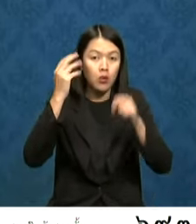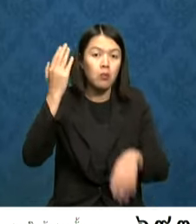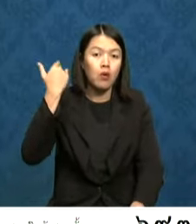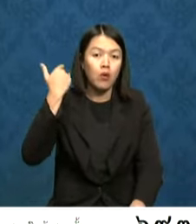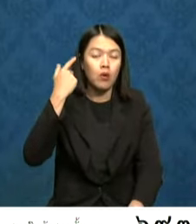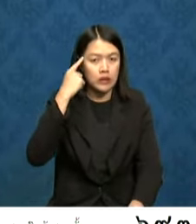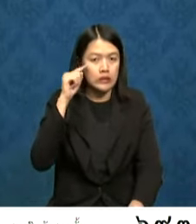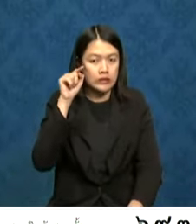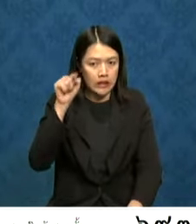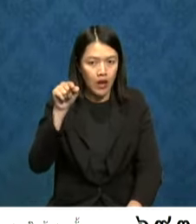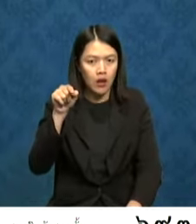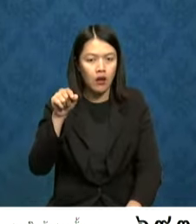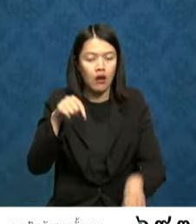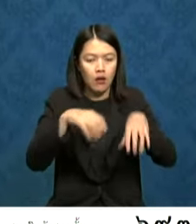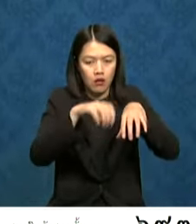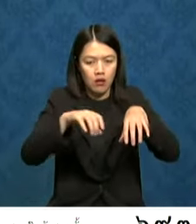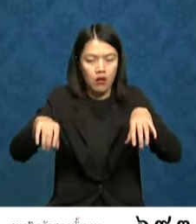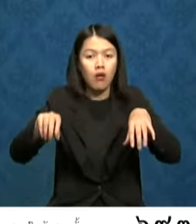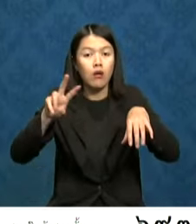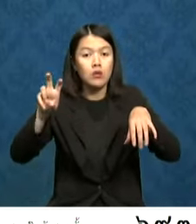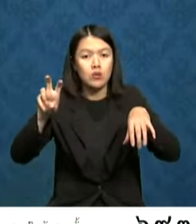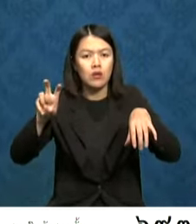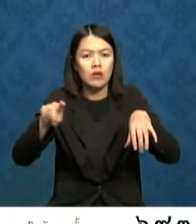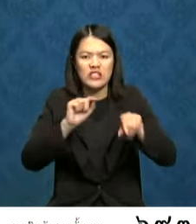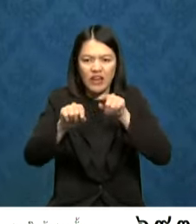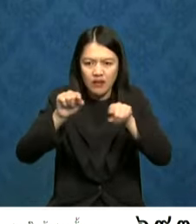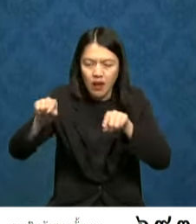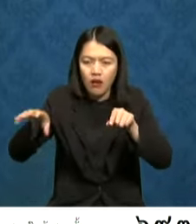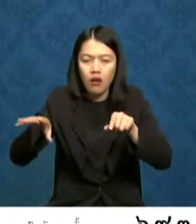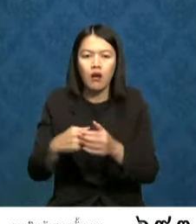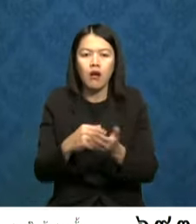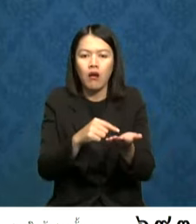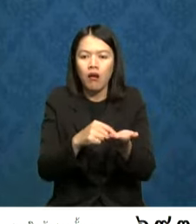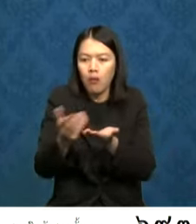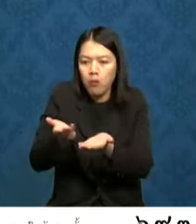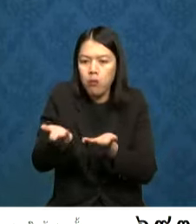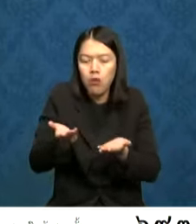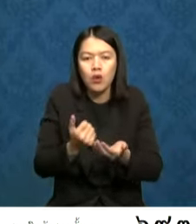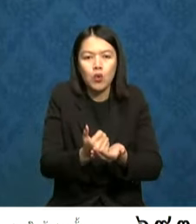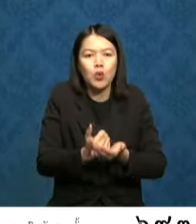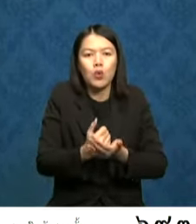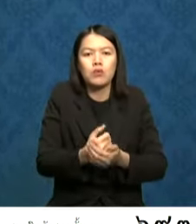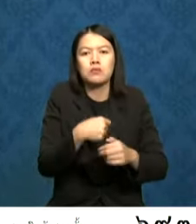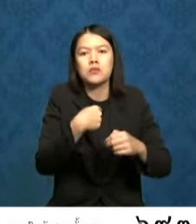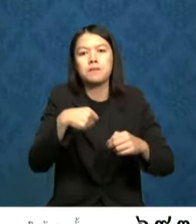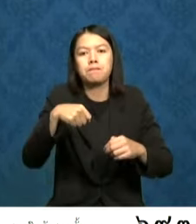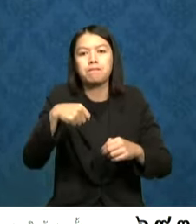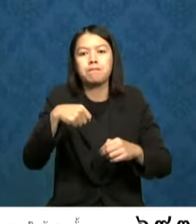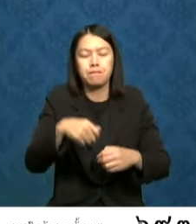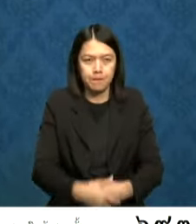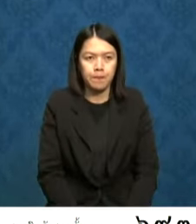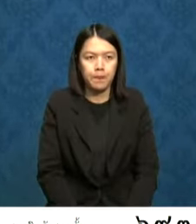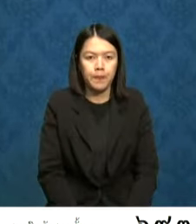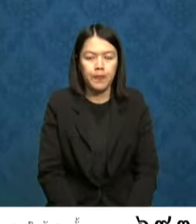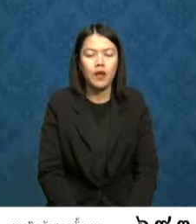ก็ออกข้อสังการไปเกือบ 200หน่วยงานเอ่อไปเกือบ200ข้อสั่งการแต่ว่ามีหน่วยงานสนองกลับมาแค่ 10นะคะั้น